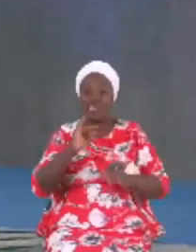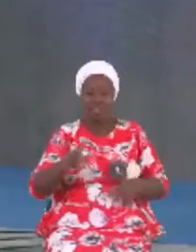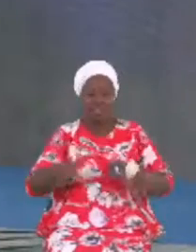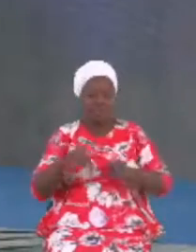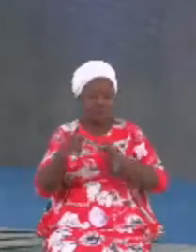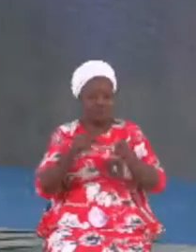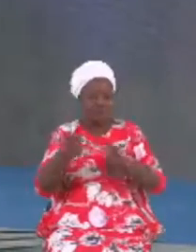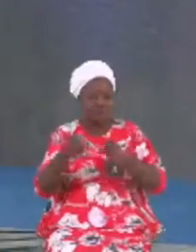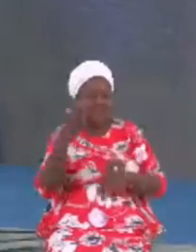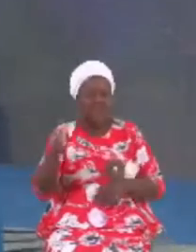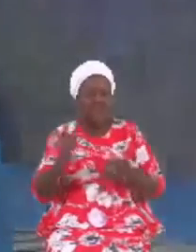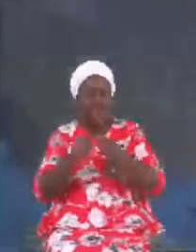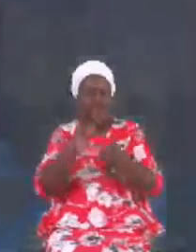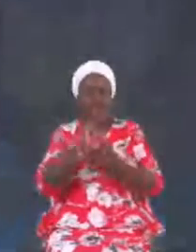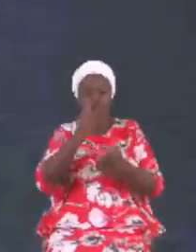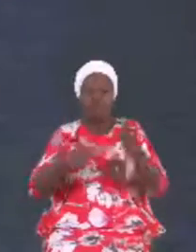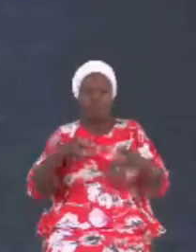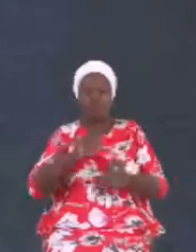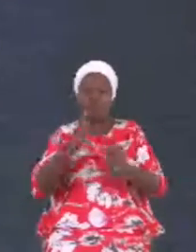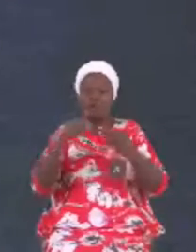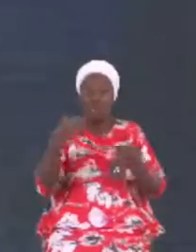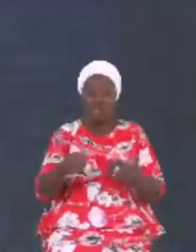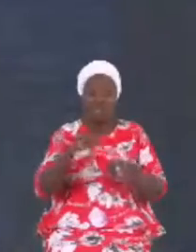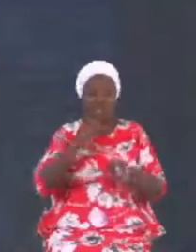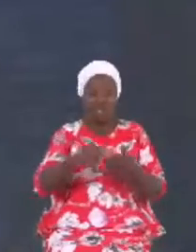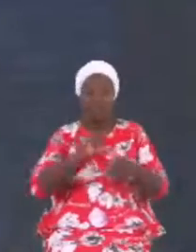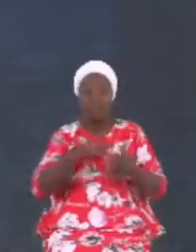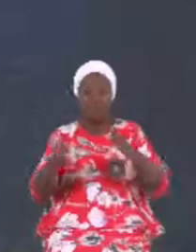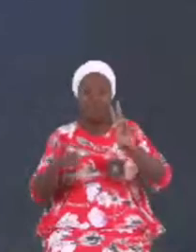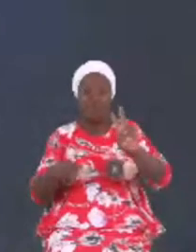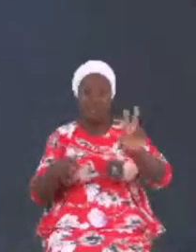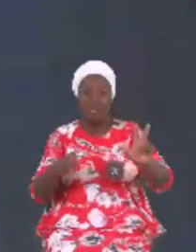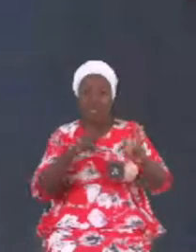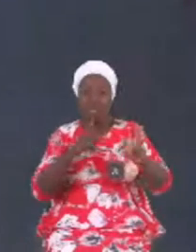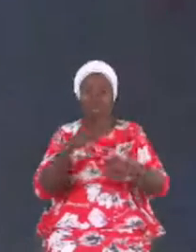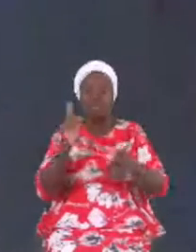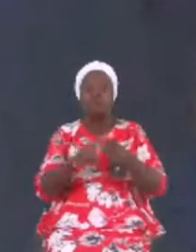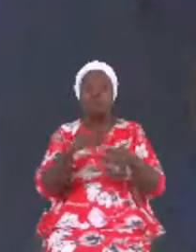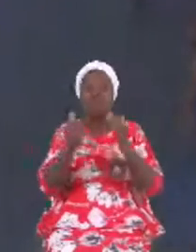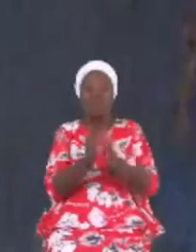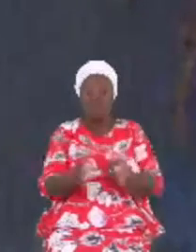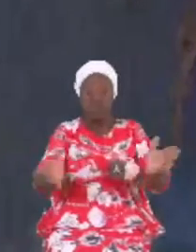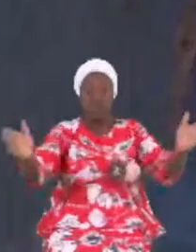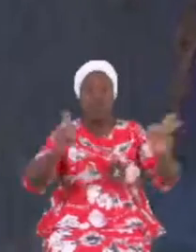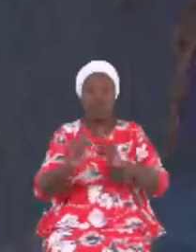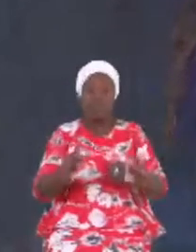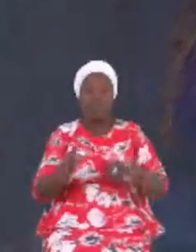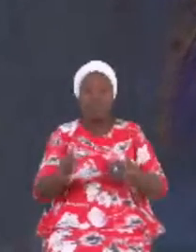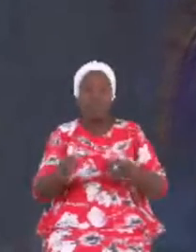parlons. Il nous dit dans le verset 23 là-bas, de l'assemblée des premiers-nés inscrits.